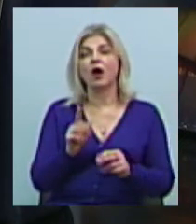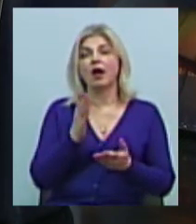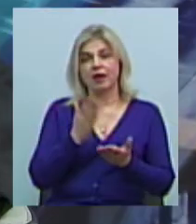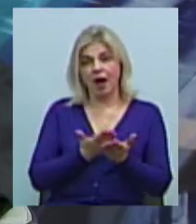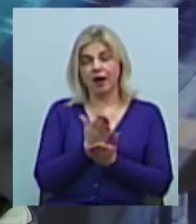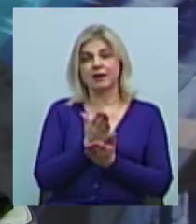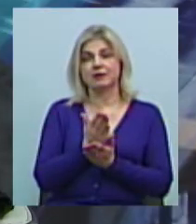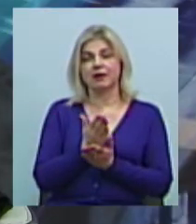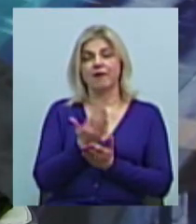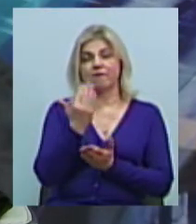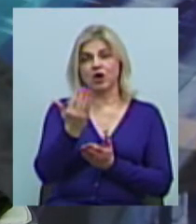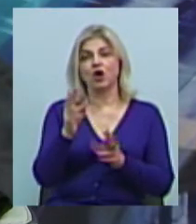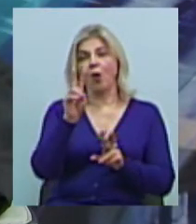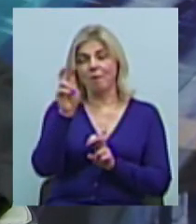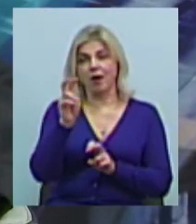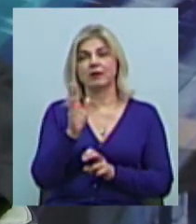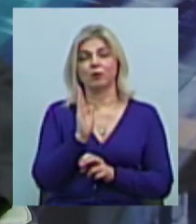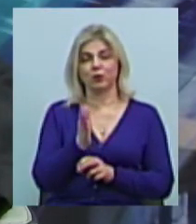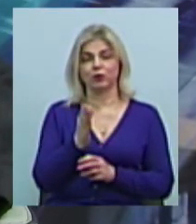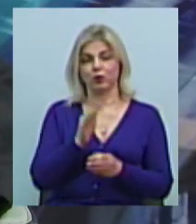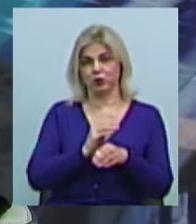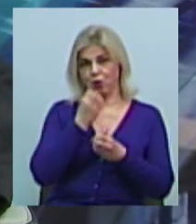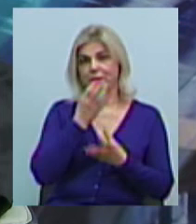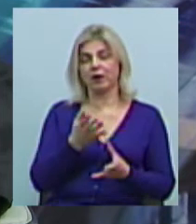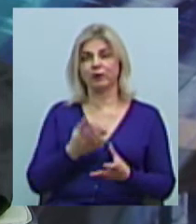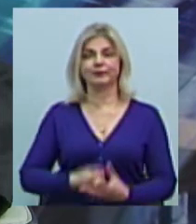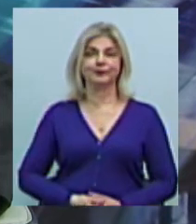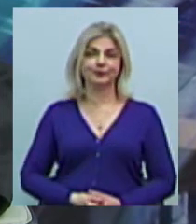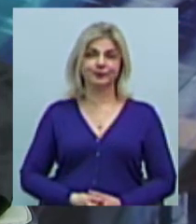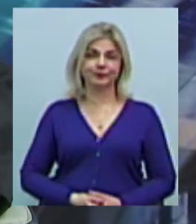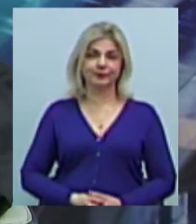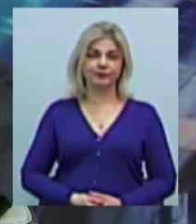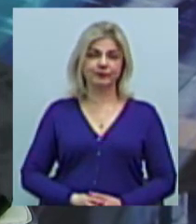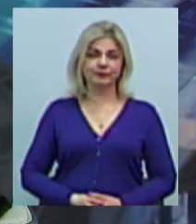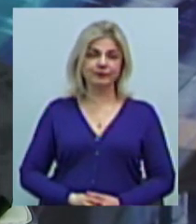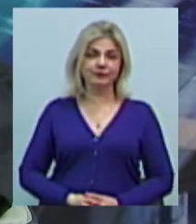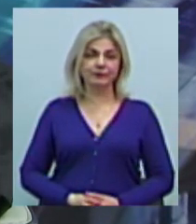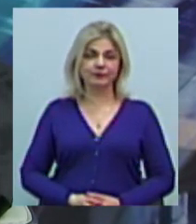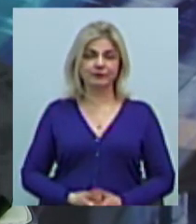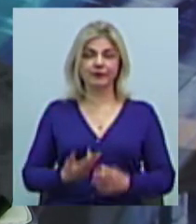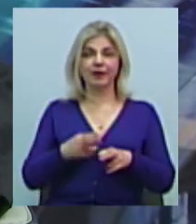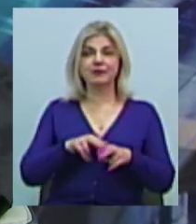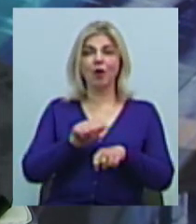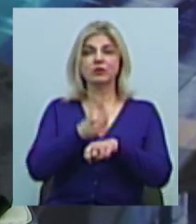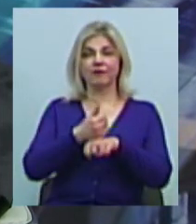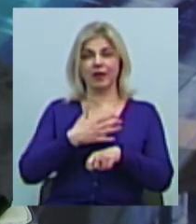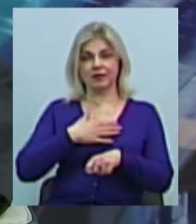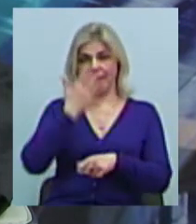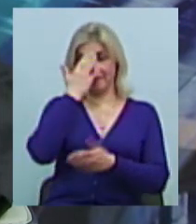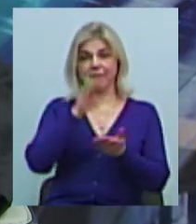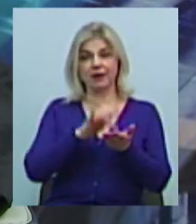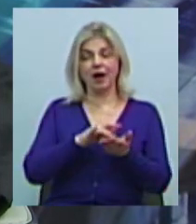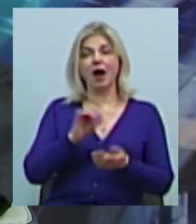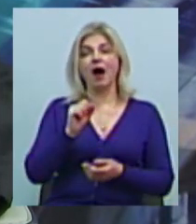якість вашої компанії буде доброю. На цим ми, взагалі, Це наша основна мета.